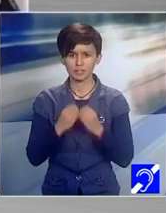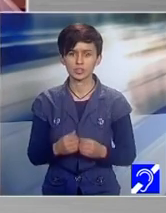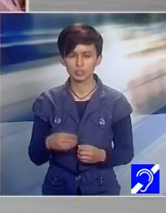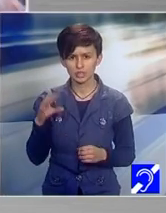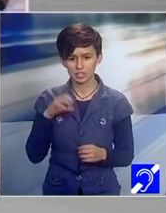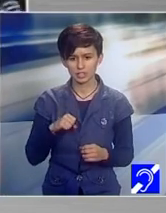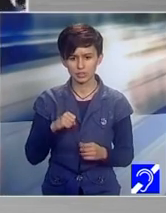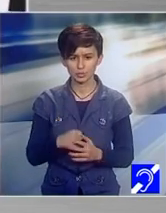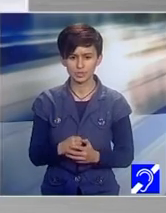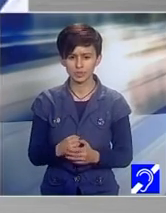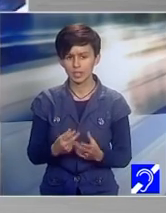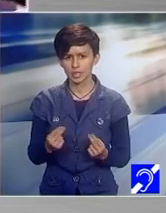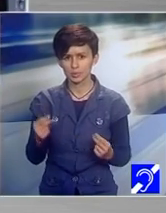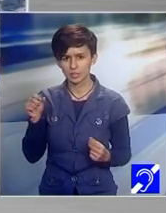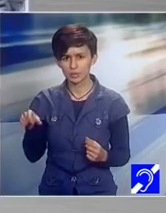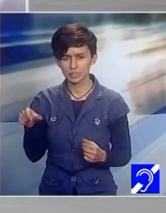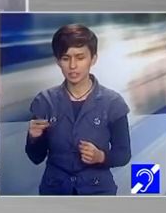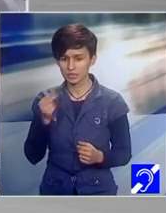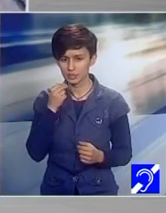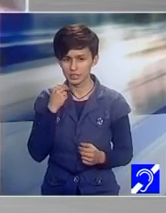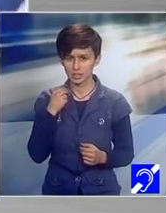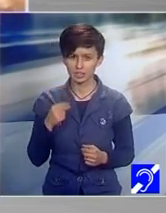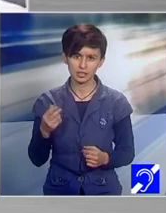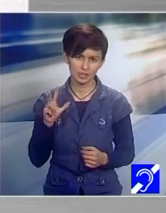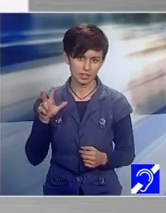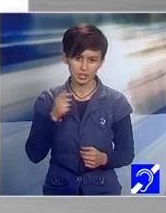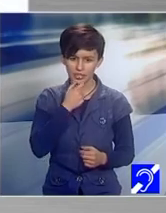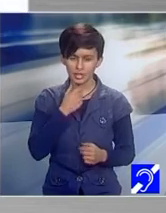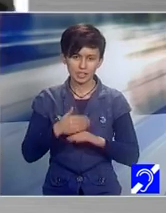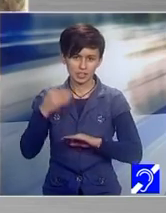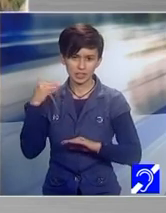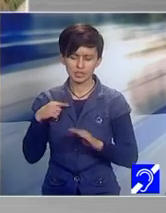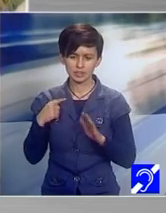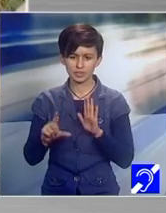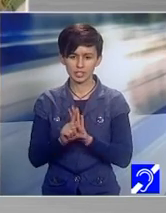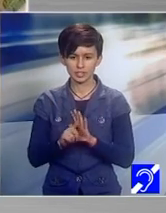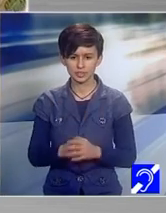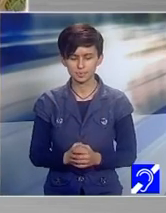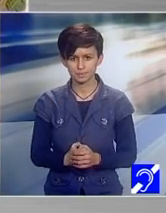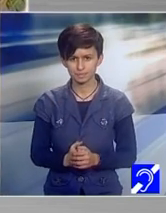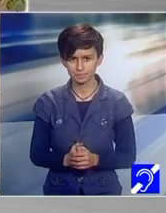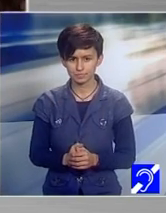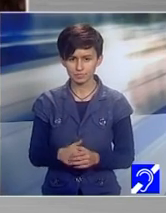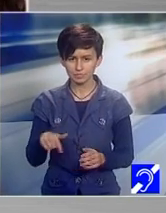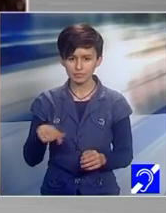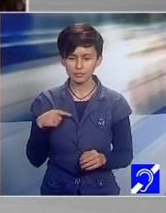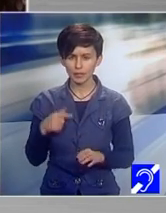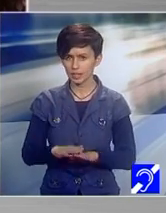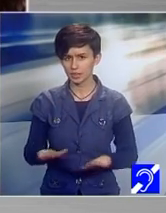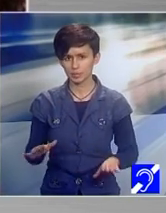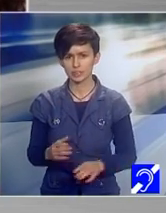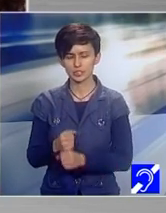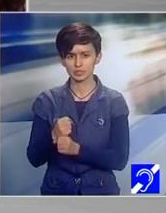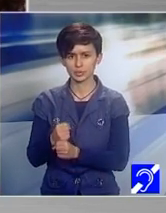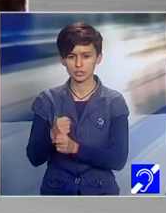zilnic astfel de 3 ani, cu mult înainte să existe legea. Contractele noastre cu marii retaileri sunt pe bază de sponsorizare.